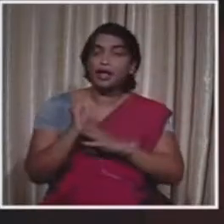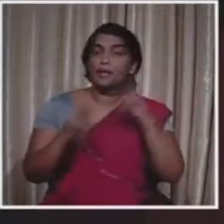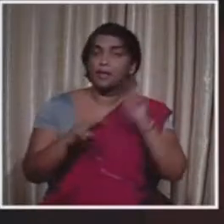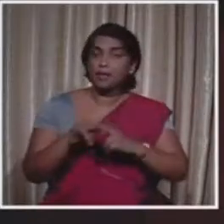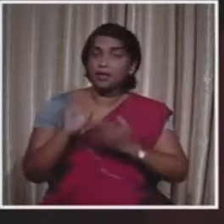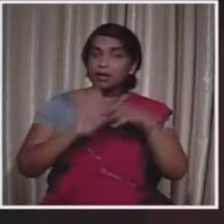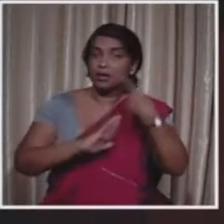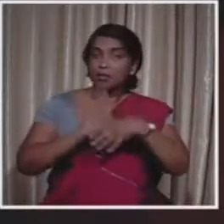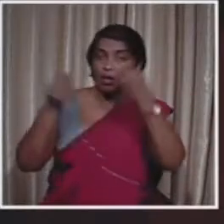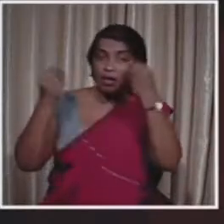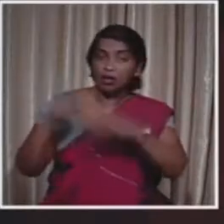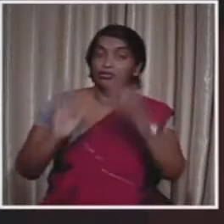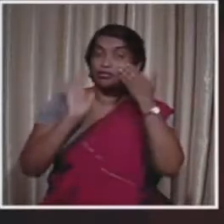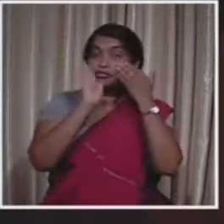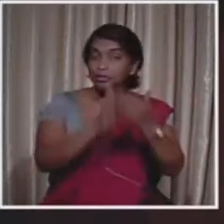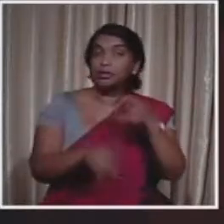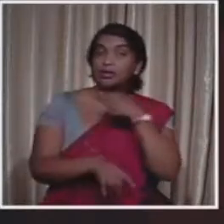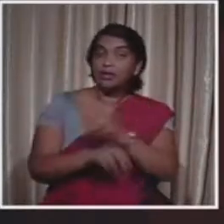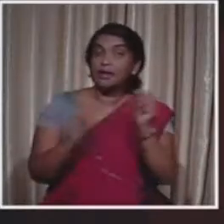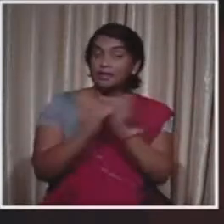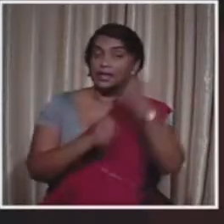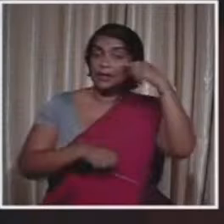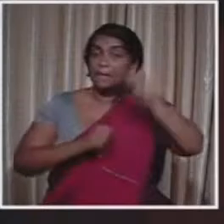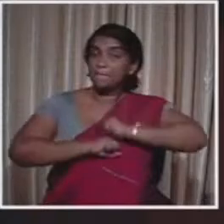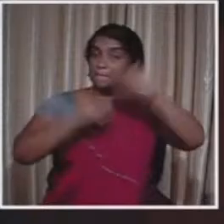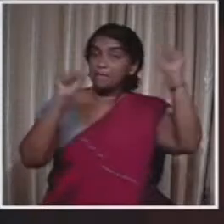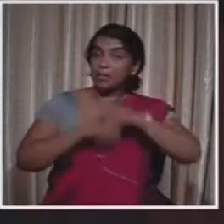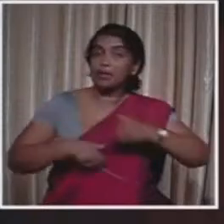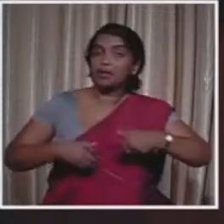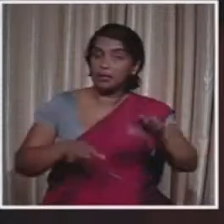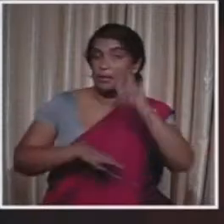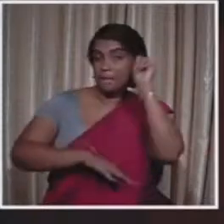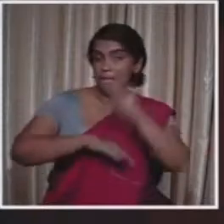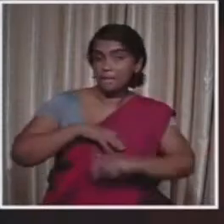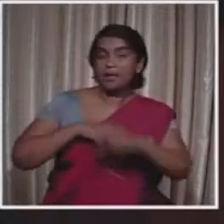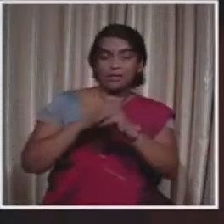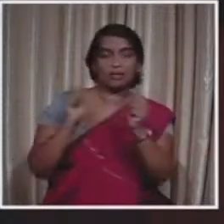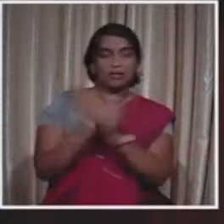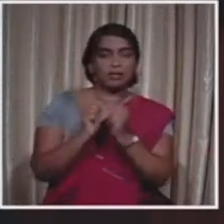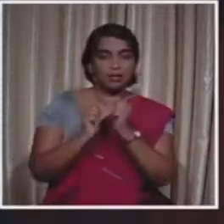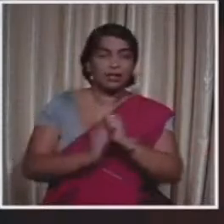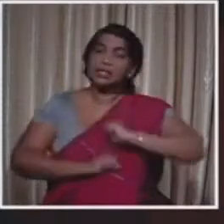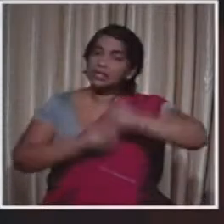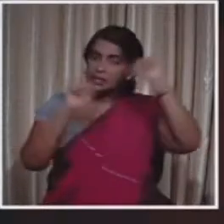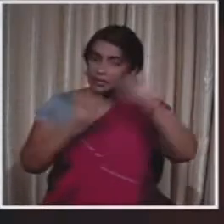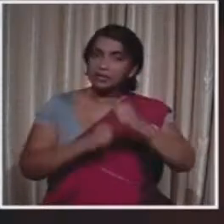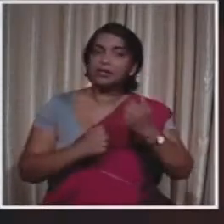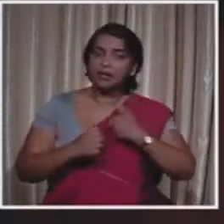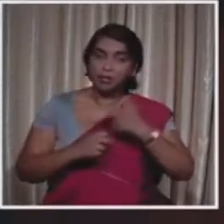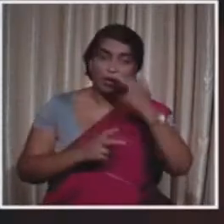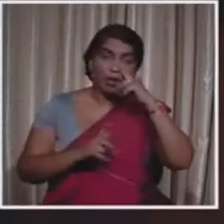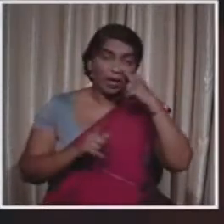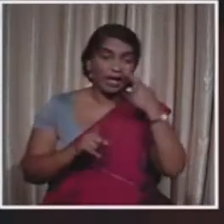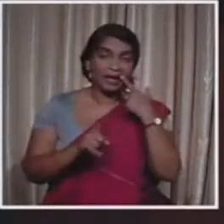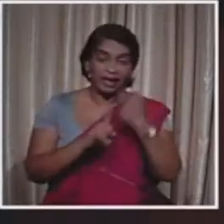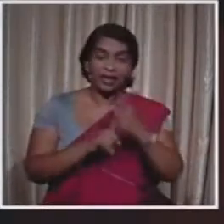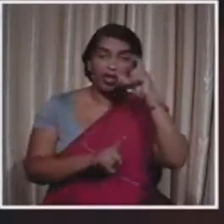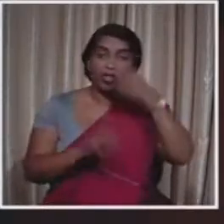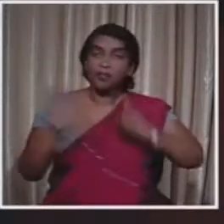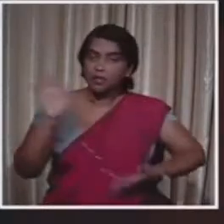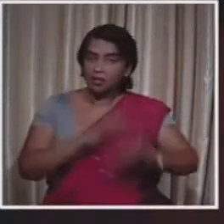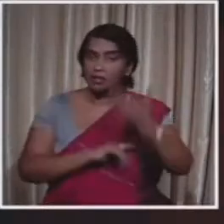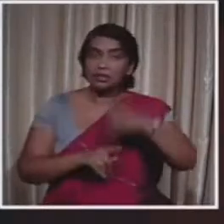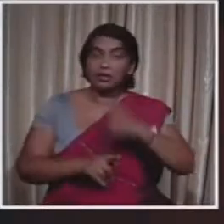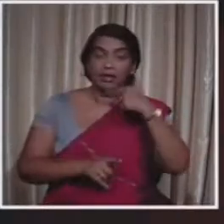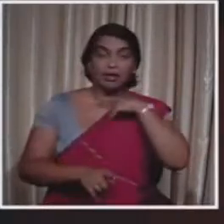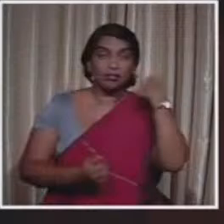රට අස්ථාවරයි කියලා පෙන්වන්න තමයි ඔබ තමුන්නාසලා ඊයේ පාරට බැස්සේ සංවිධානාත්මක මේක කරේ උද්ඝෝෂණ අපිත් නුවර ඉඳලා කොළඹට ආවා අපි කොයිම තැනකවත්